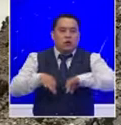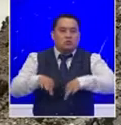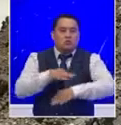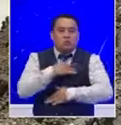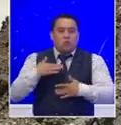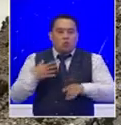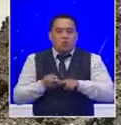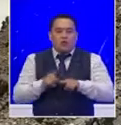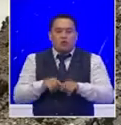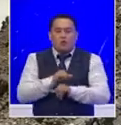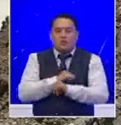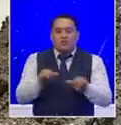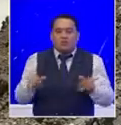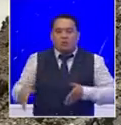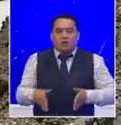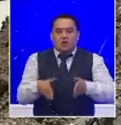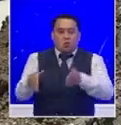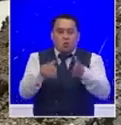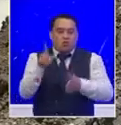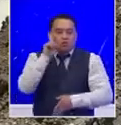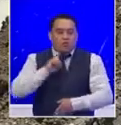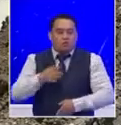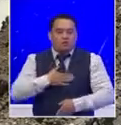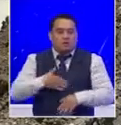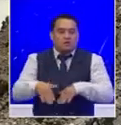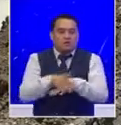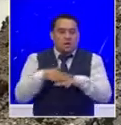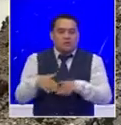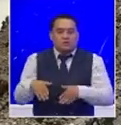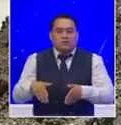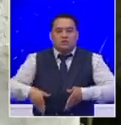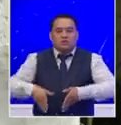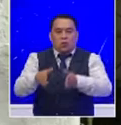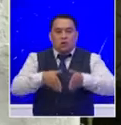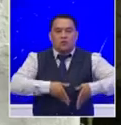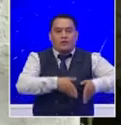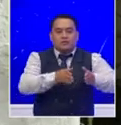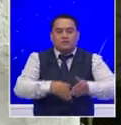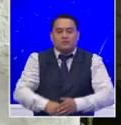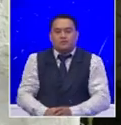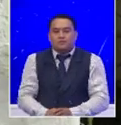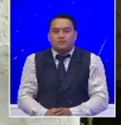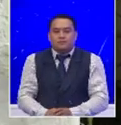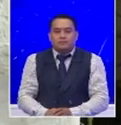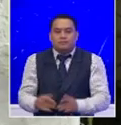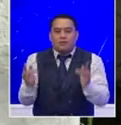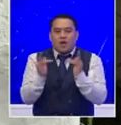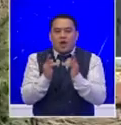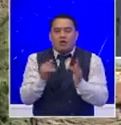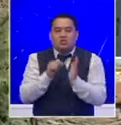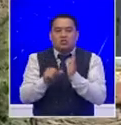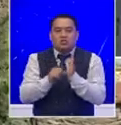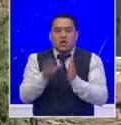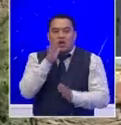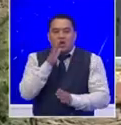В связи с этим расширяем дорогу. Для удобства населения делаем тротуары с двух сторон. Местной школе-интернату около 60